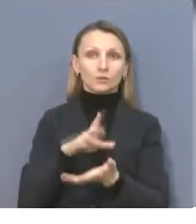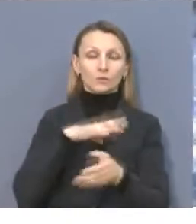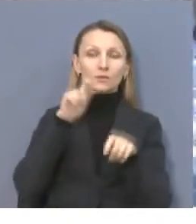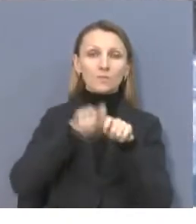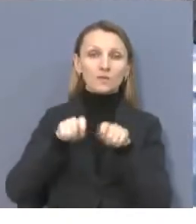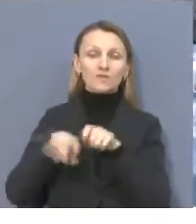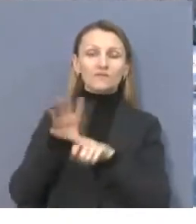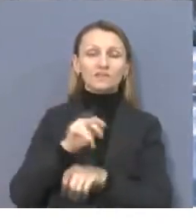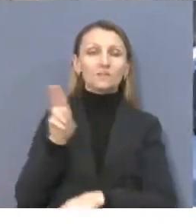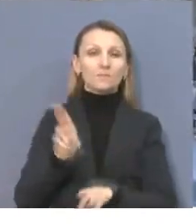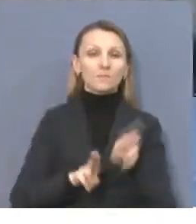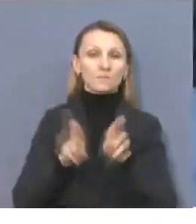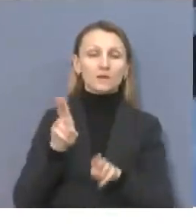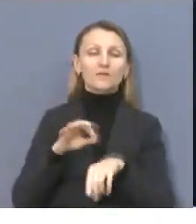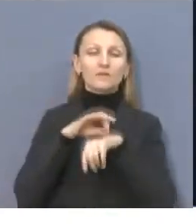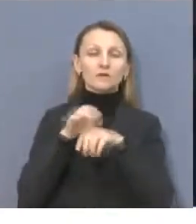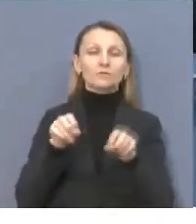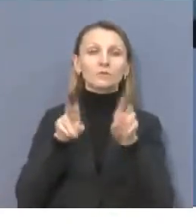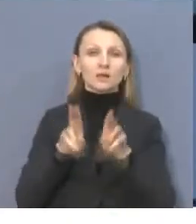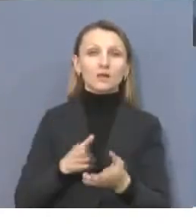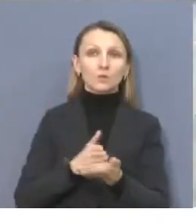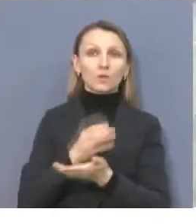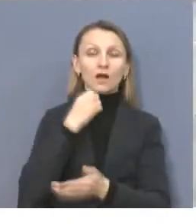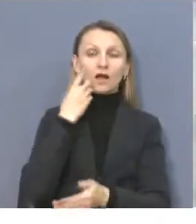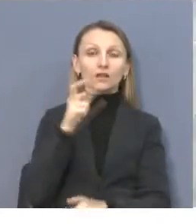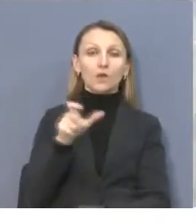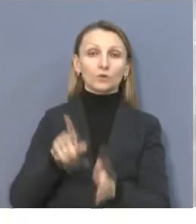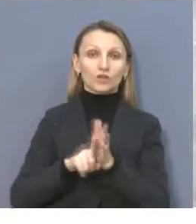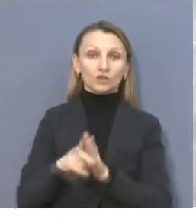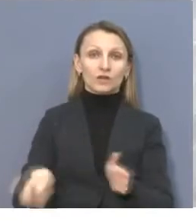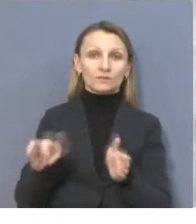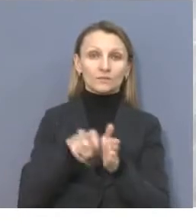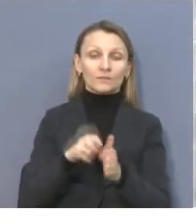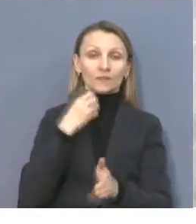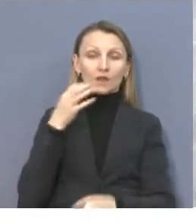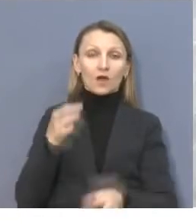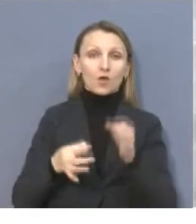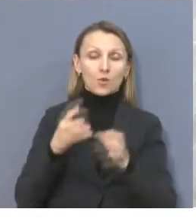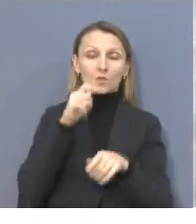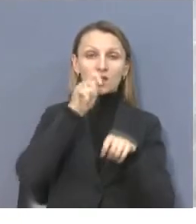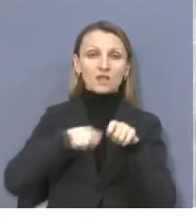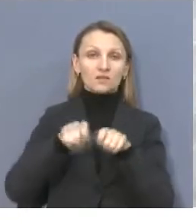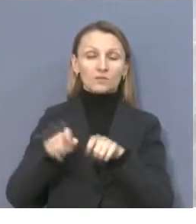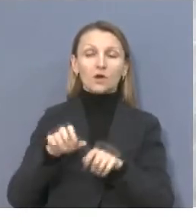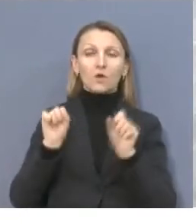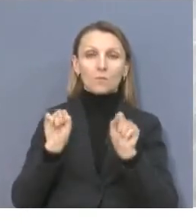требованиями ведется специальными службами при посадке пассажиров в случаях когда нормы не соблюдены может дойти до снять автобуса с